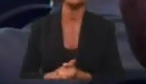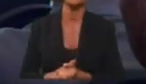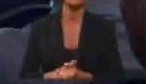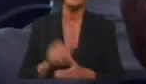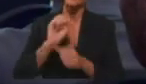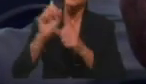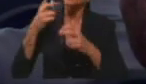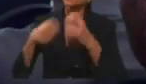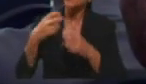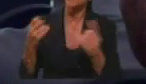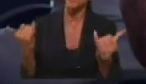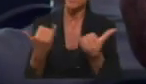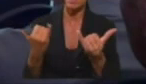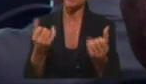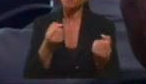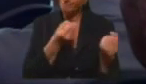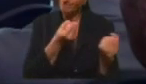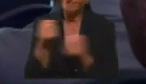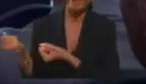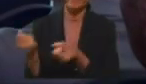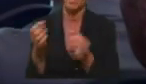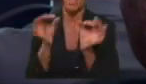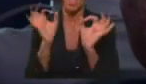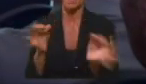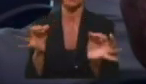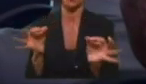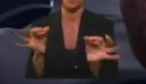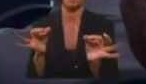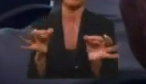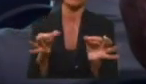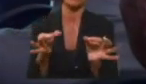taki problem, jak utrzymać aktualność tych wszystkich kanałów dystrybucji